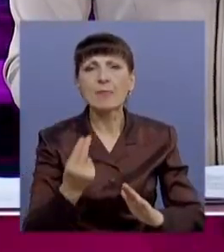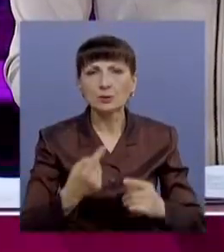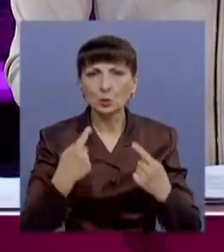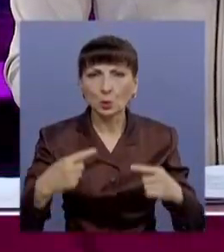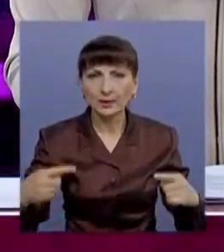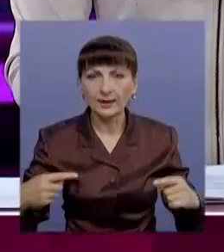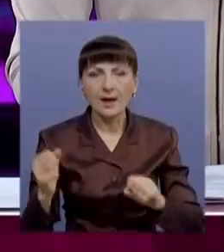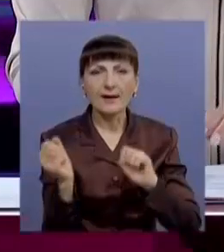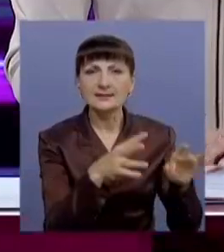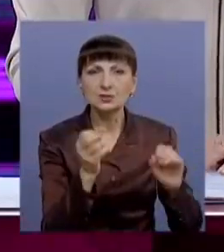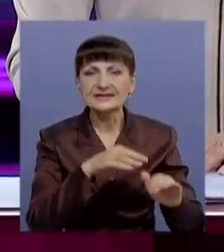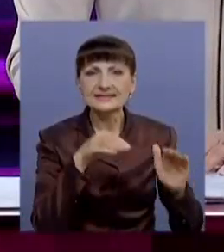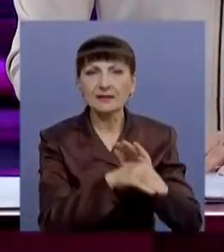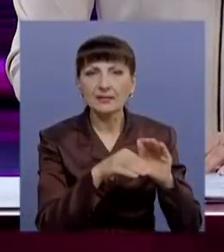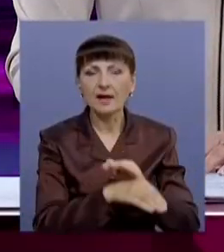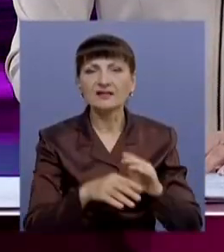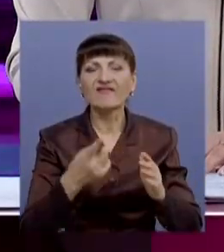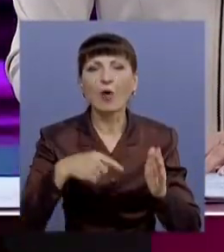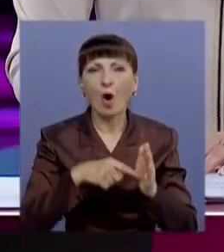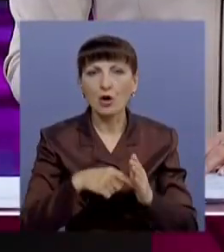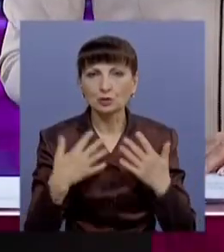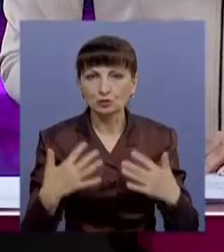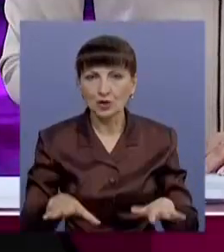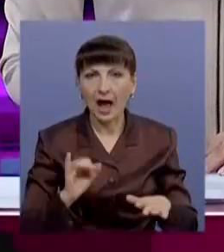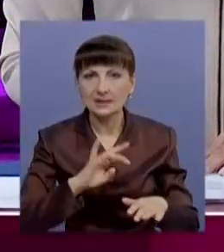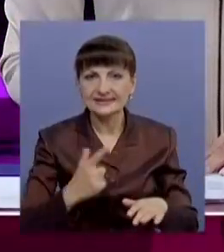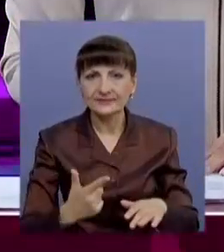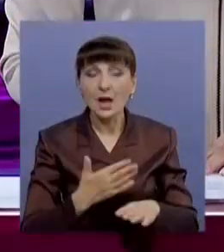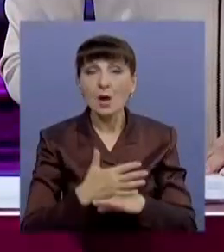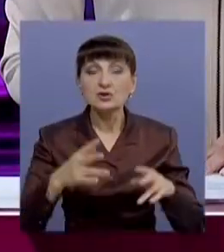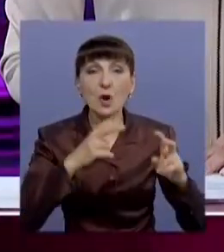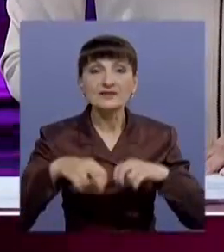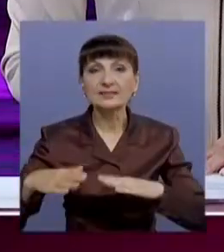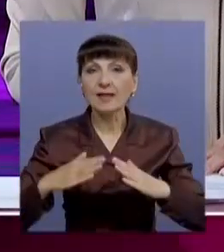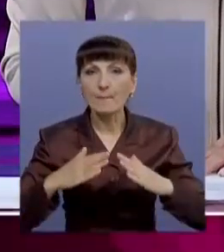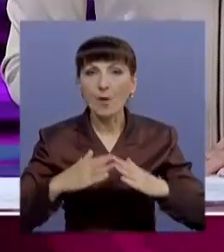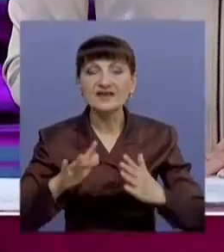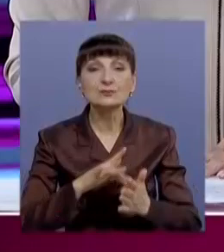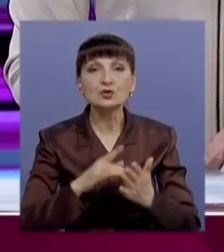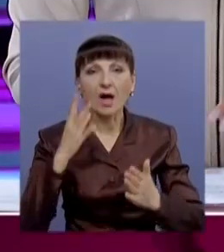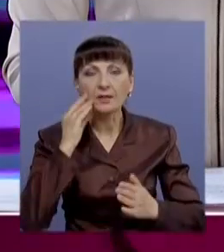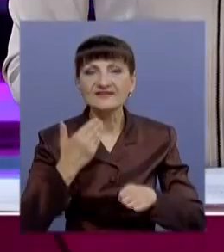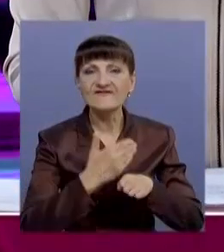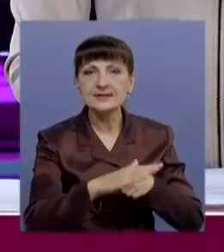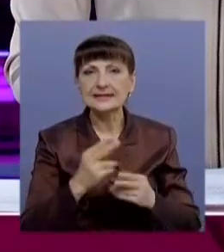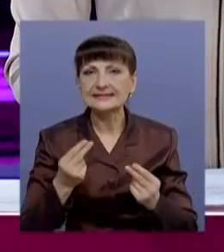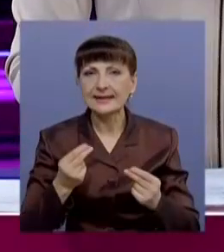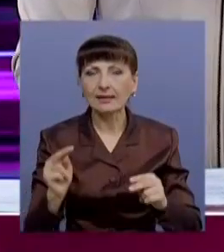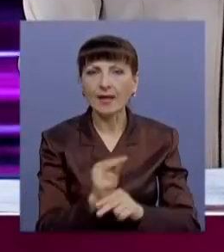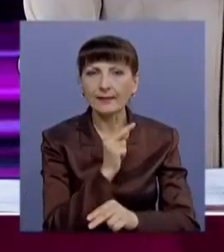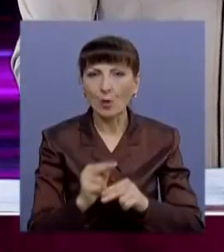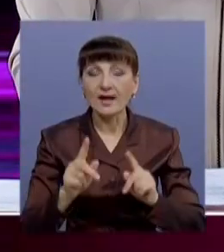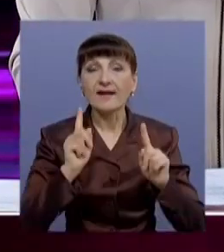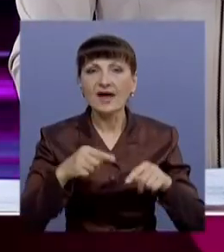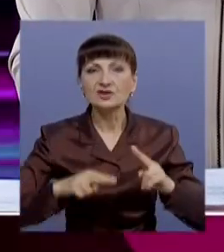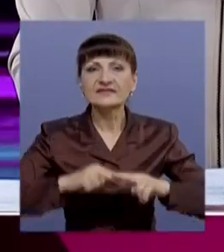другое – разгрузили на склады пострадавшего от взрывов города. После обследования домов из бюджета Алматы выделят деньги на их ремонт, а